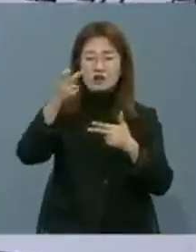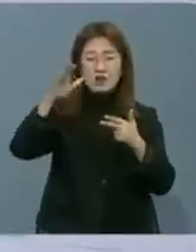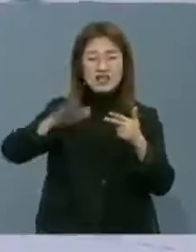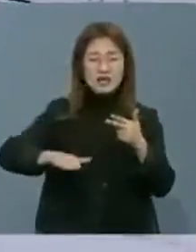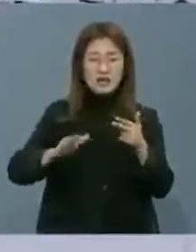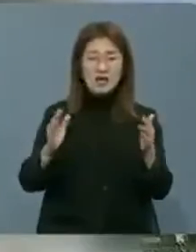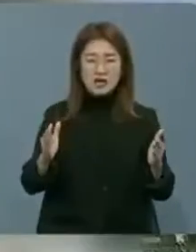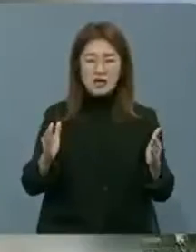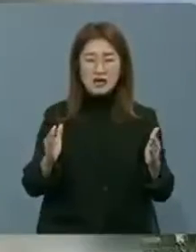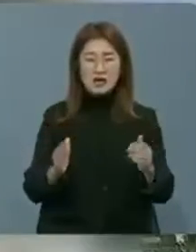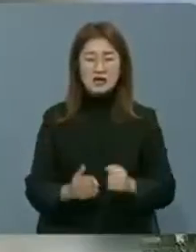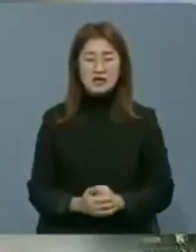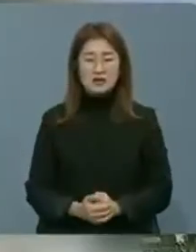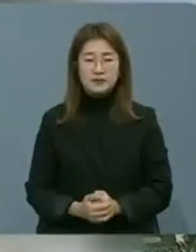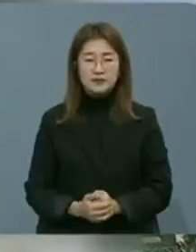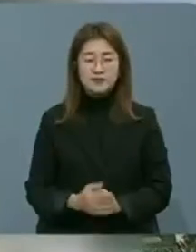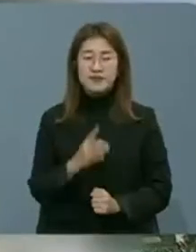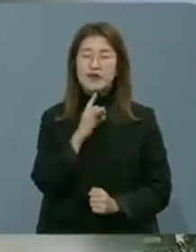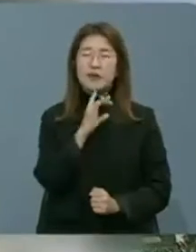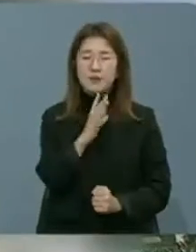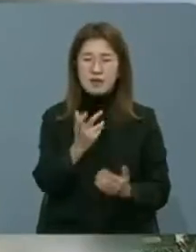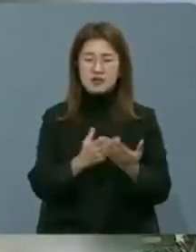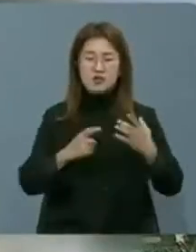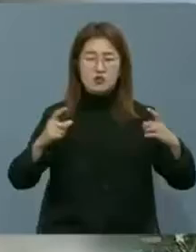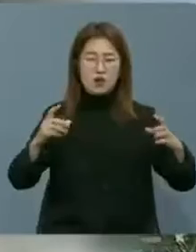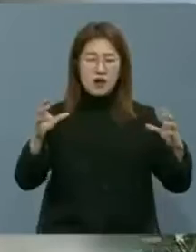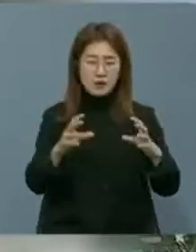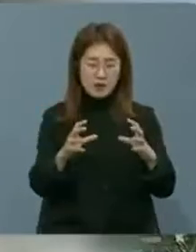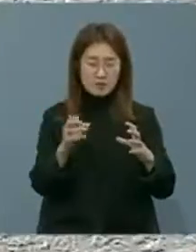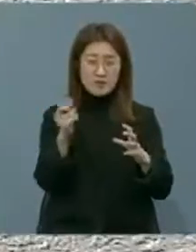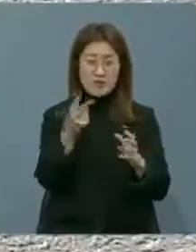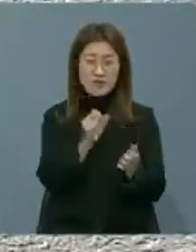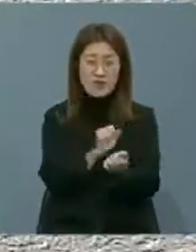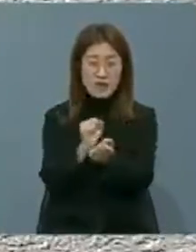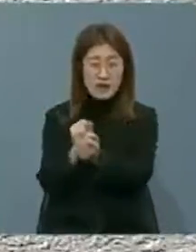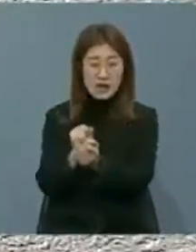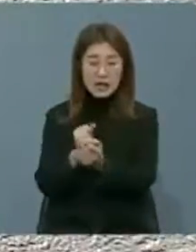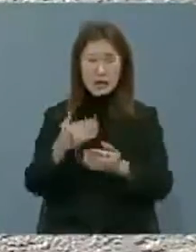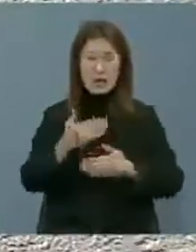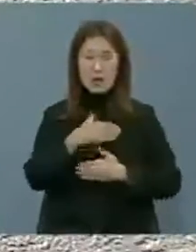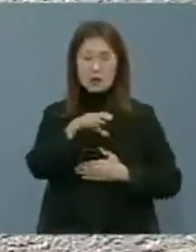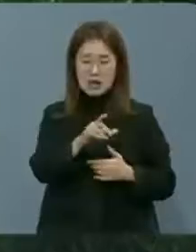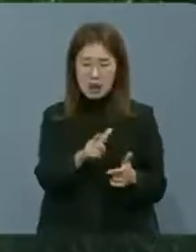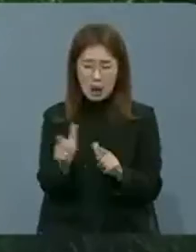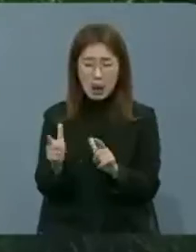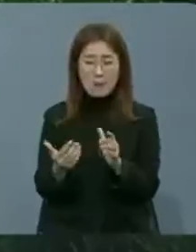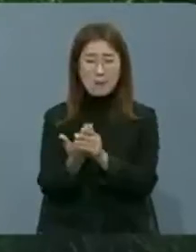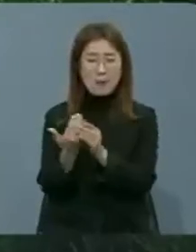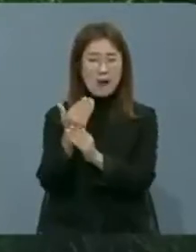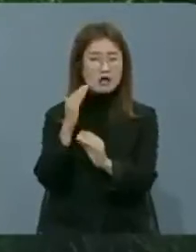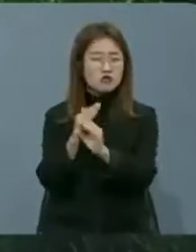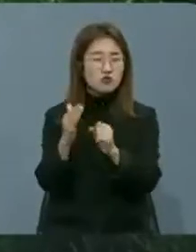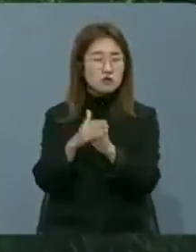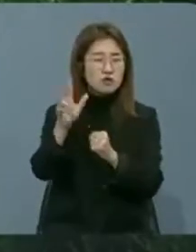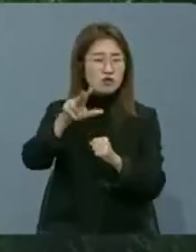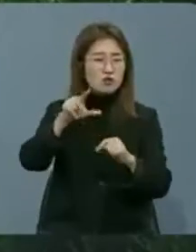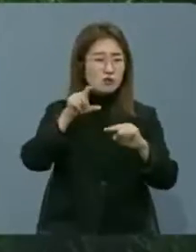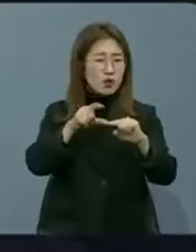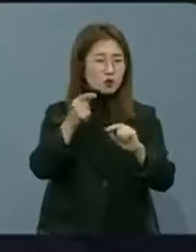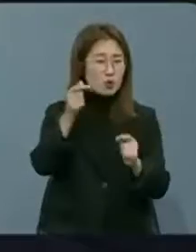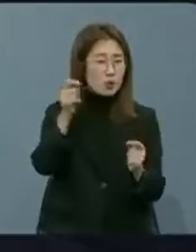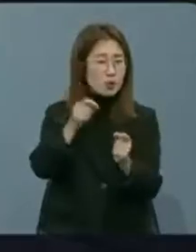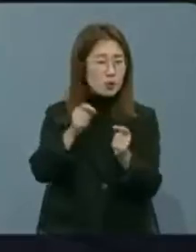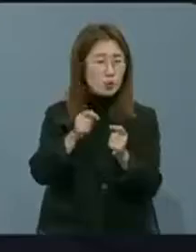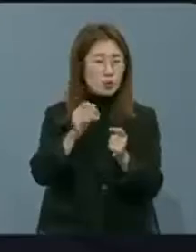해당됩니다 다만 돈의 감염 재생산 지수는 최근 사우나 등 집단 감염 여파에 전국 평균을 다소